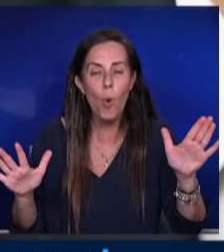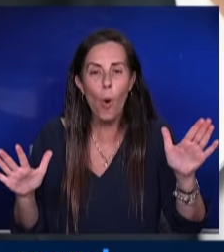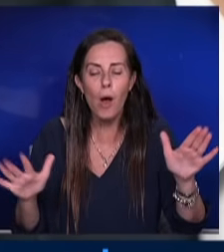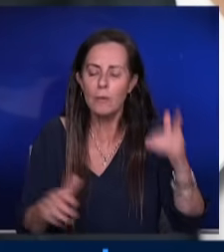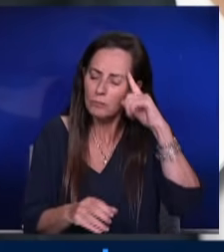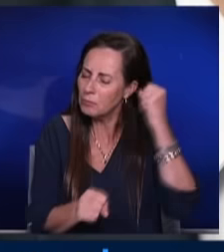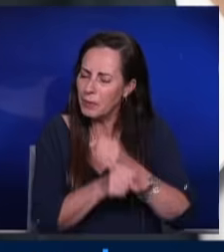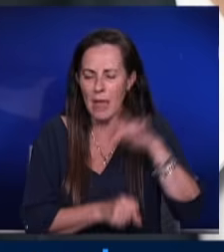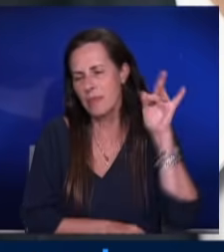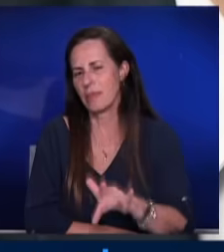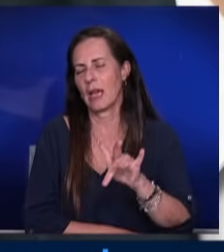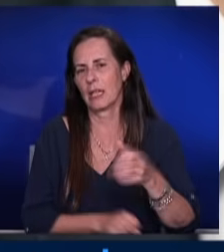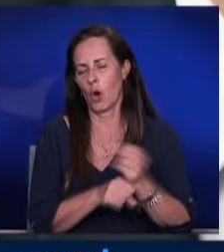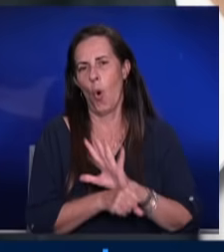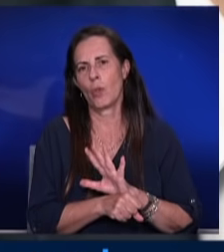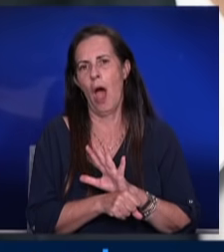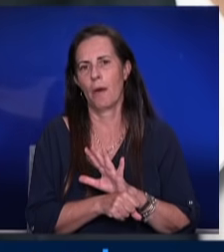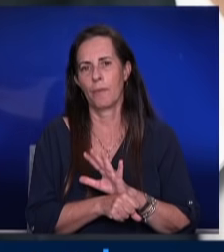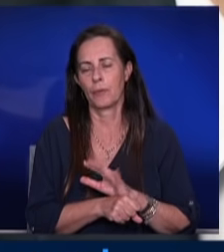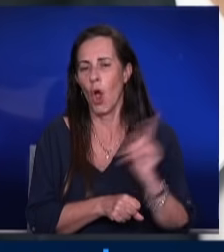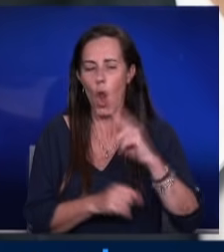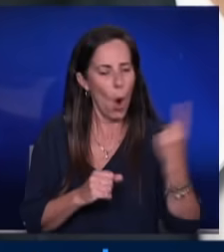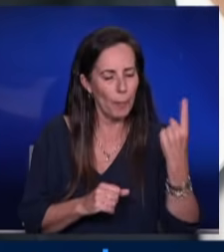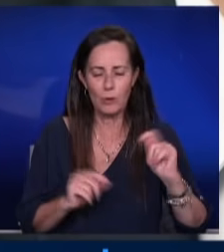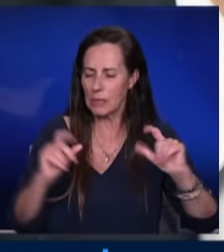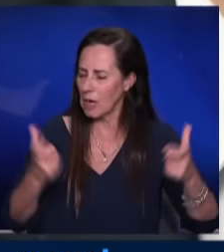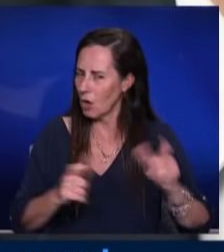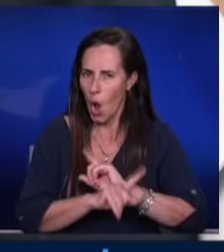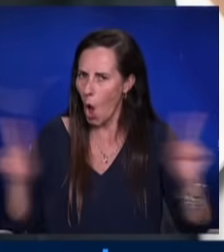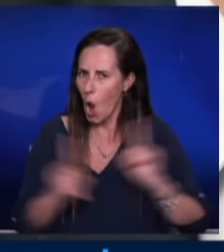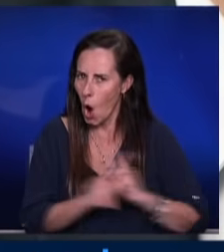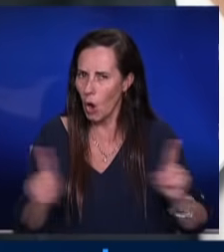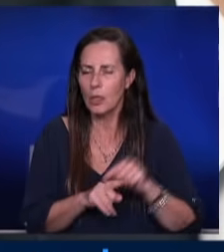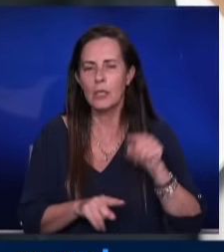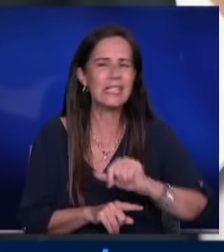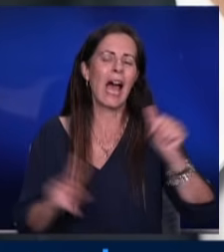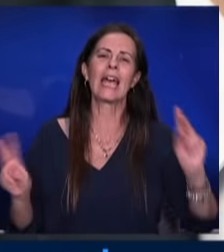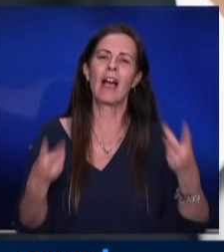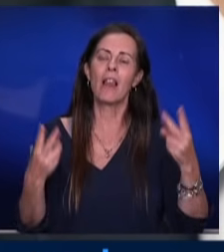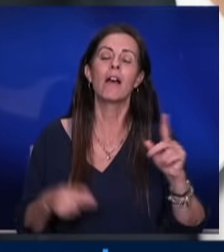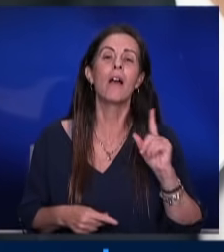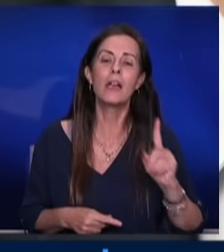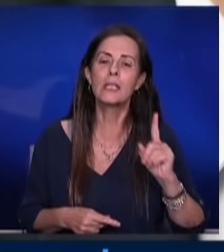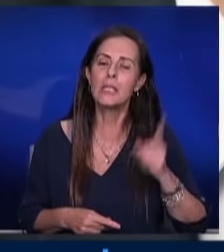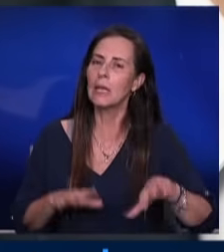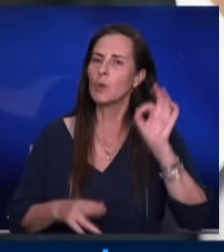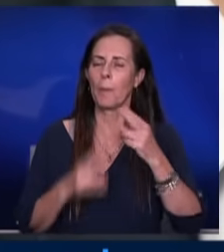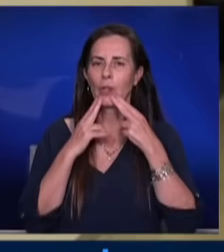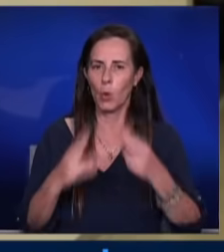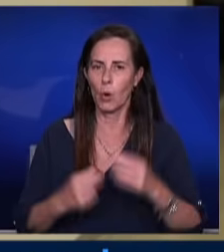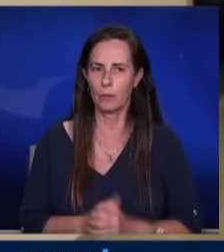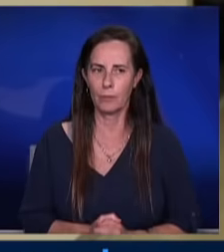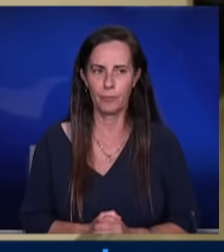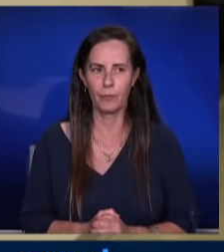עיקשת ומתוחכמת במגפה. לא בידודים, סגרים או הגבלות. זה הכי קל, אלא מציאת פתרונות.